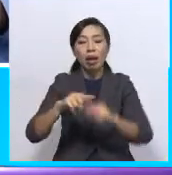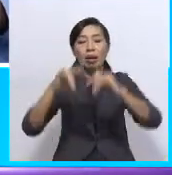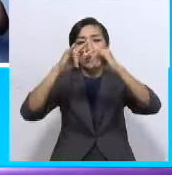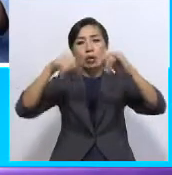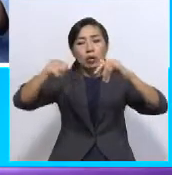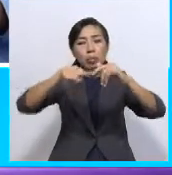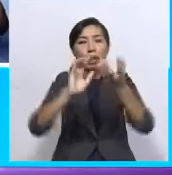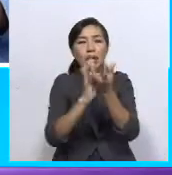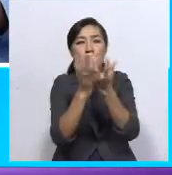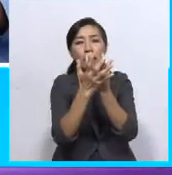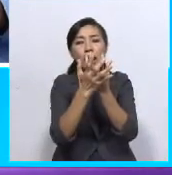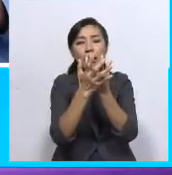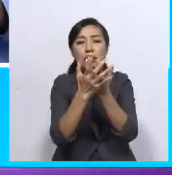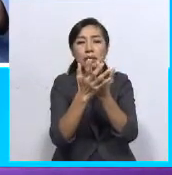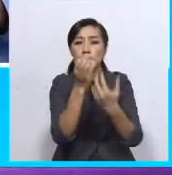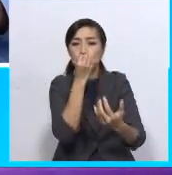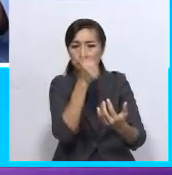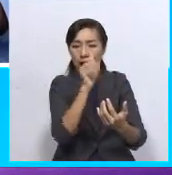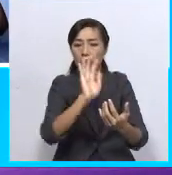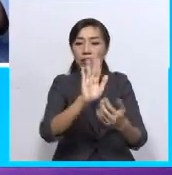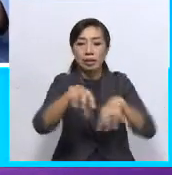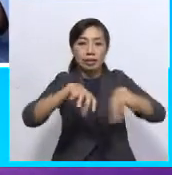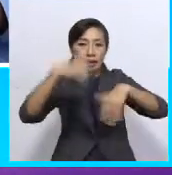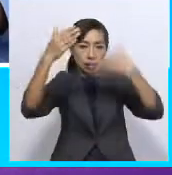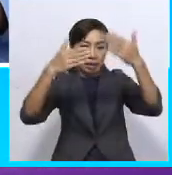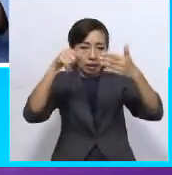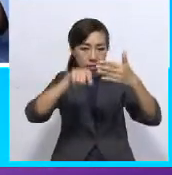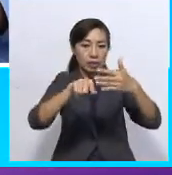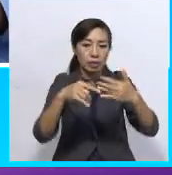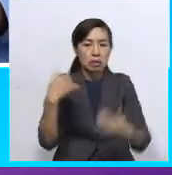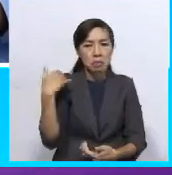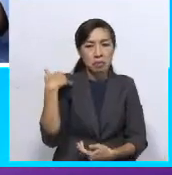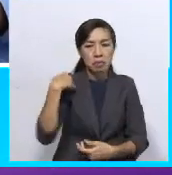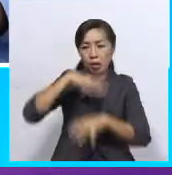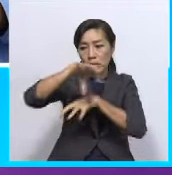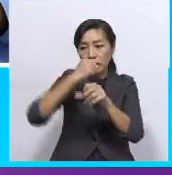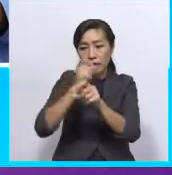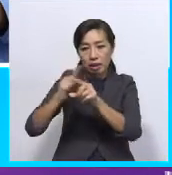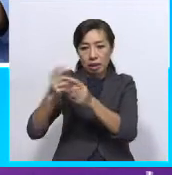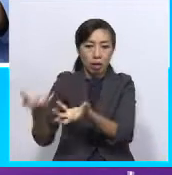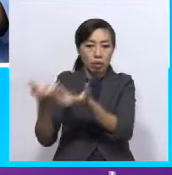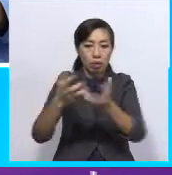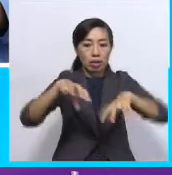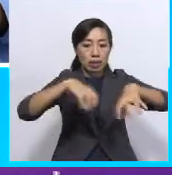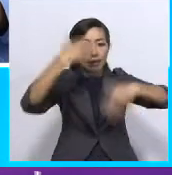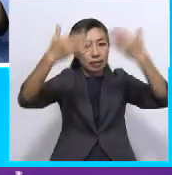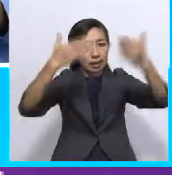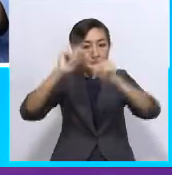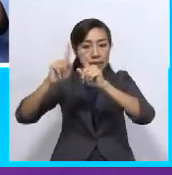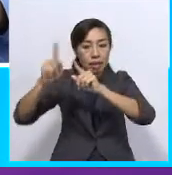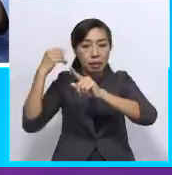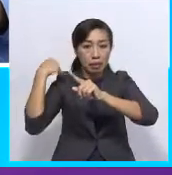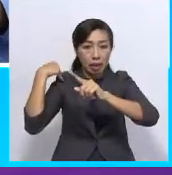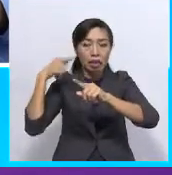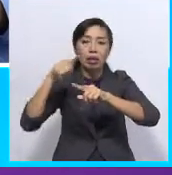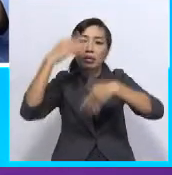ผักสวนครัวนะครับที่จัดขึ้นภายในนิทรรศการซึ่งในงานนี้มีหน่วยงานต่างๆมาจัดแสดงนิทรรศการมากมายนิทรรศ